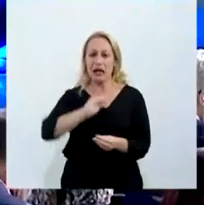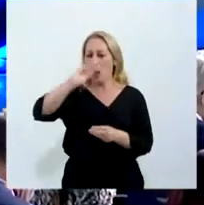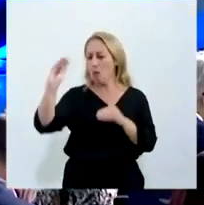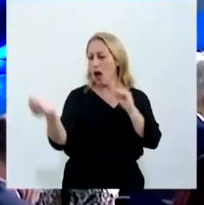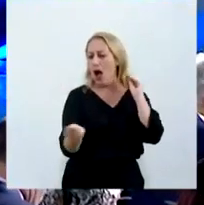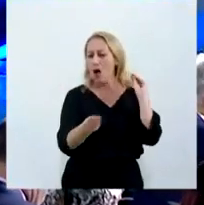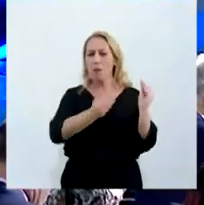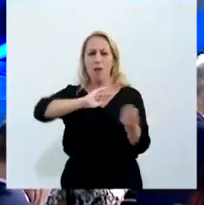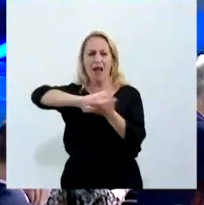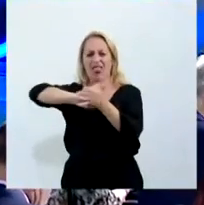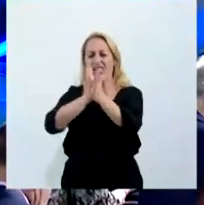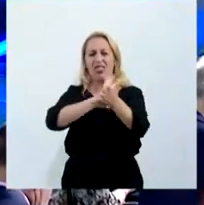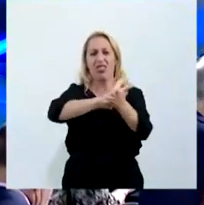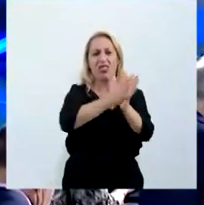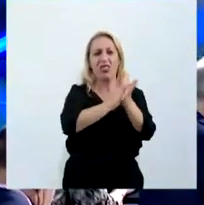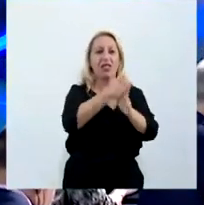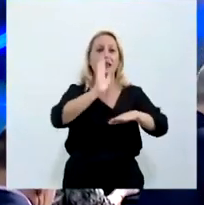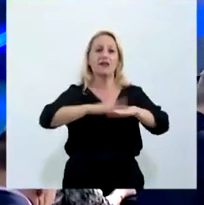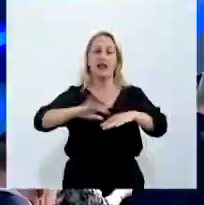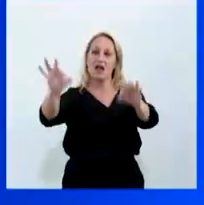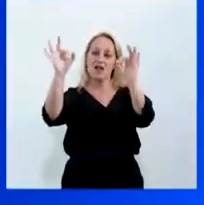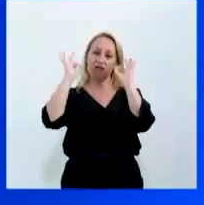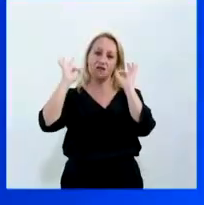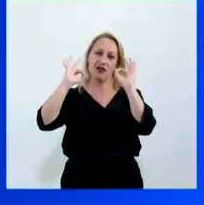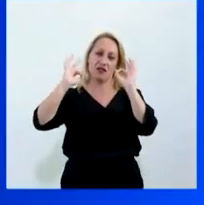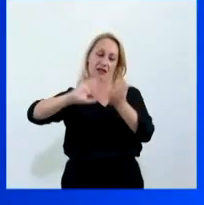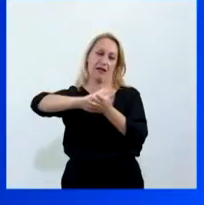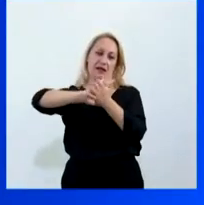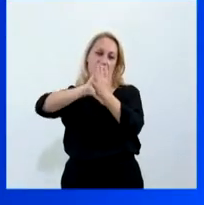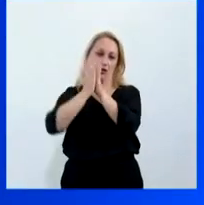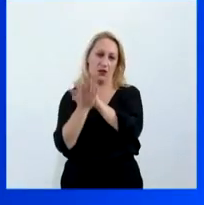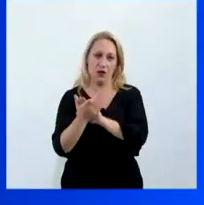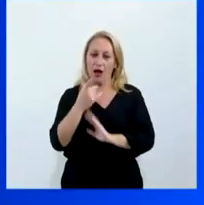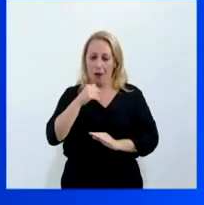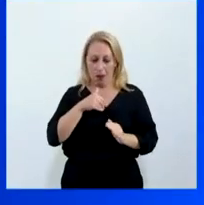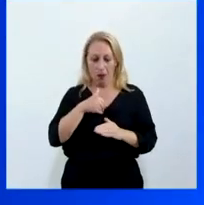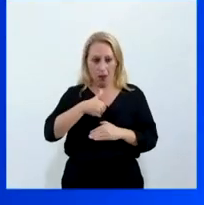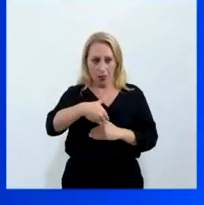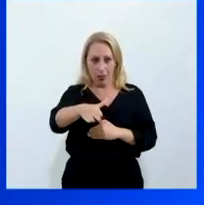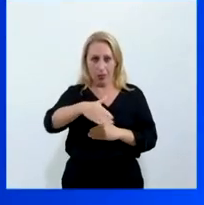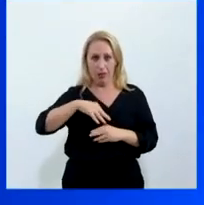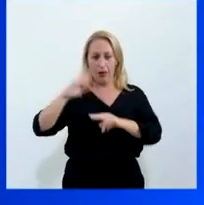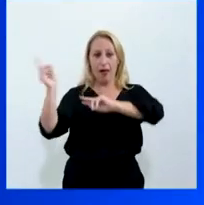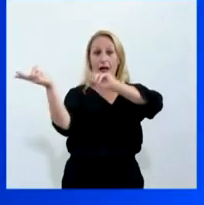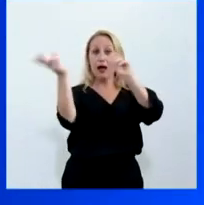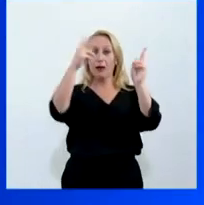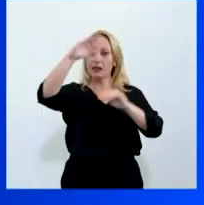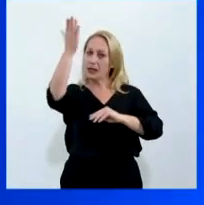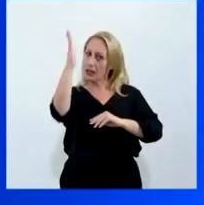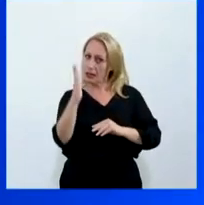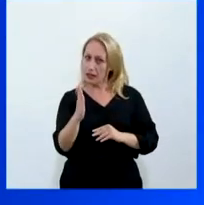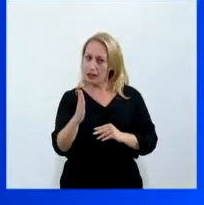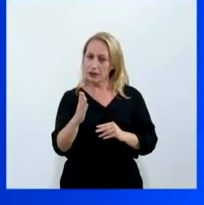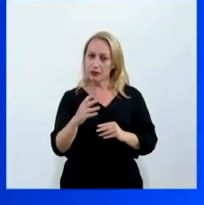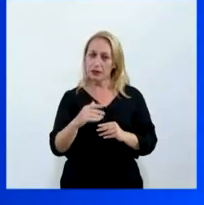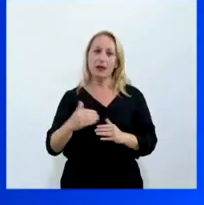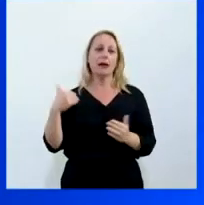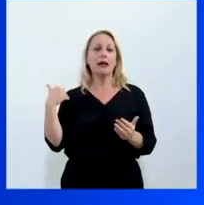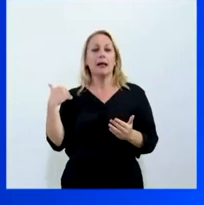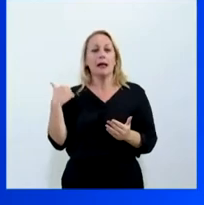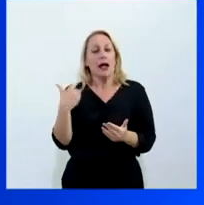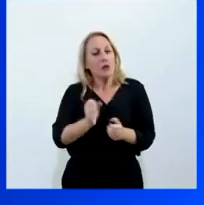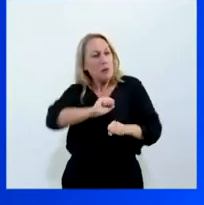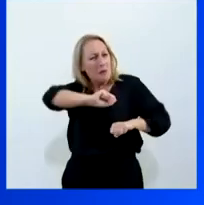προκύψουν από φυσικές καταστροφές σε μια εποχή κλιματικής κρίσης. Το κάναμε με πολύ